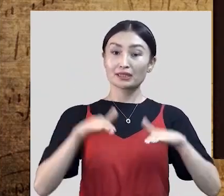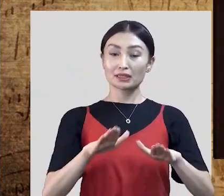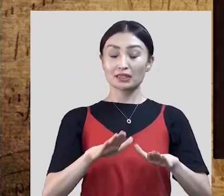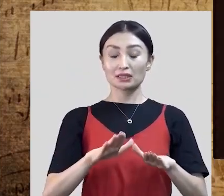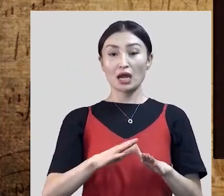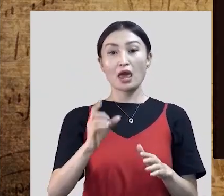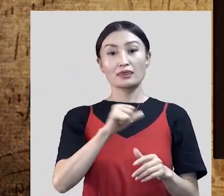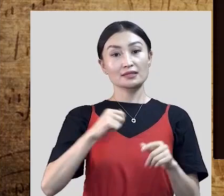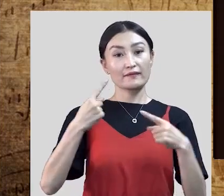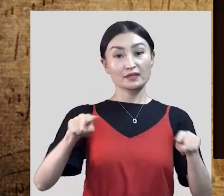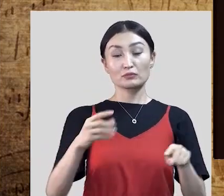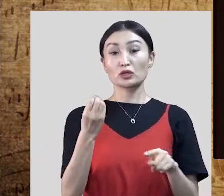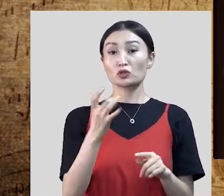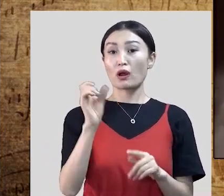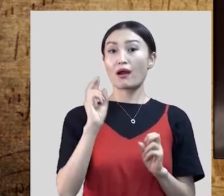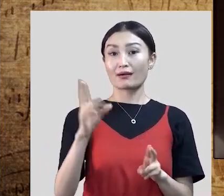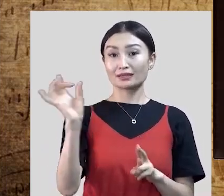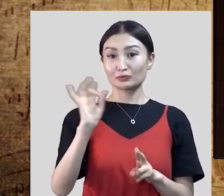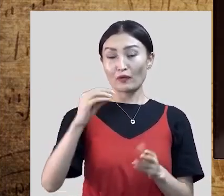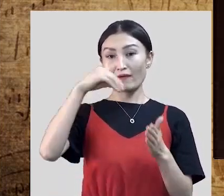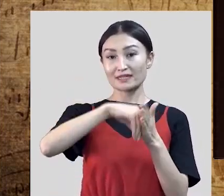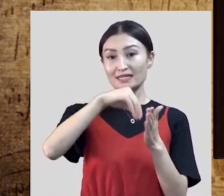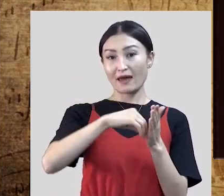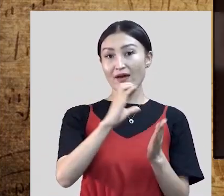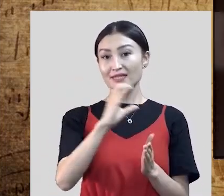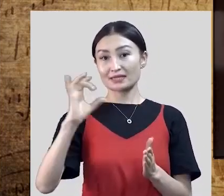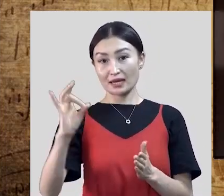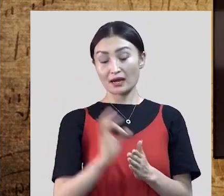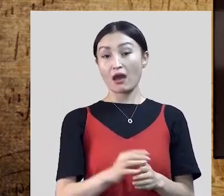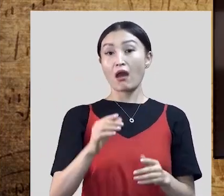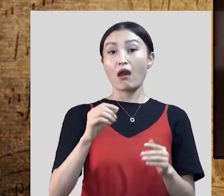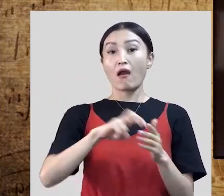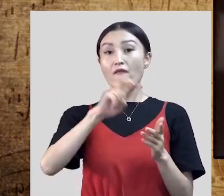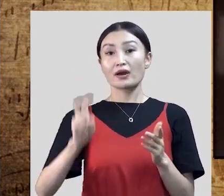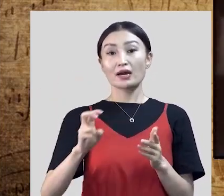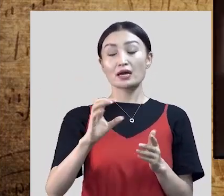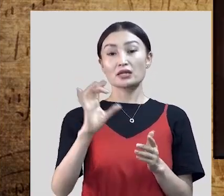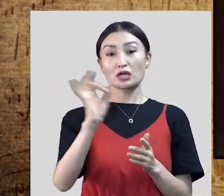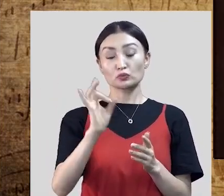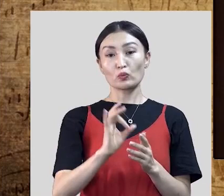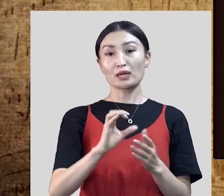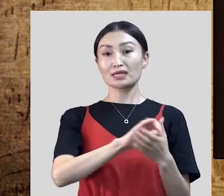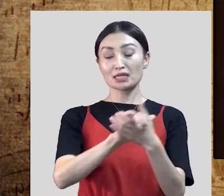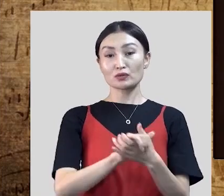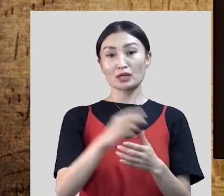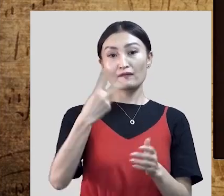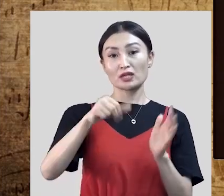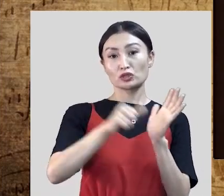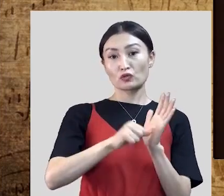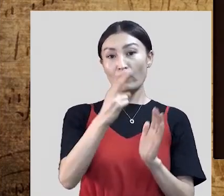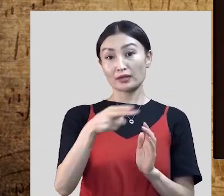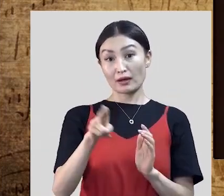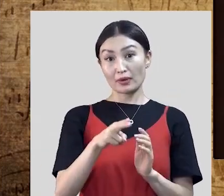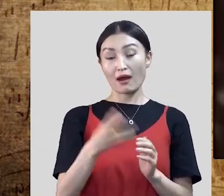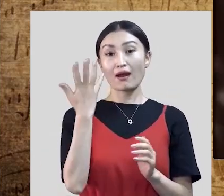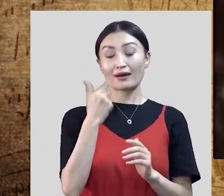о независимости, но все еще как республики в составе СССР. Окончательный выход республики из состава Союза состоялся 26